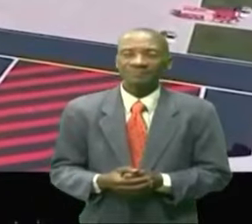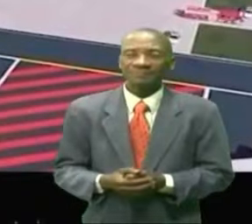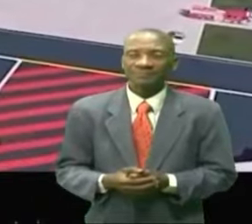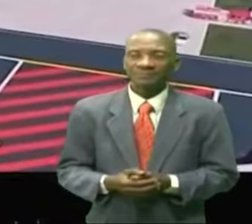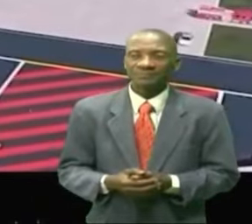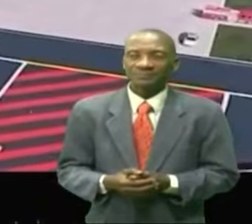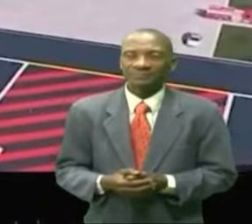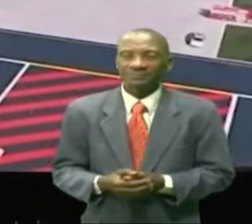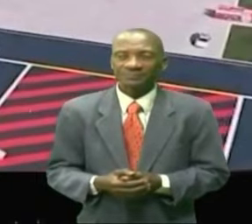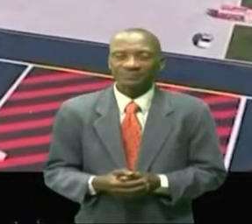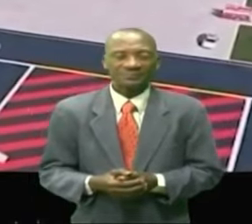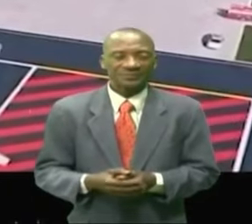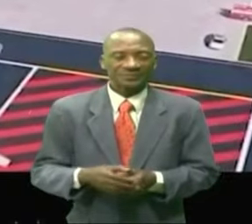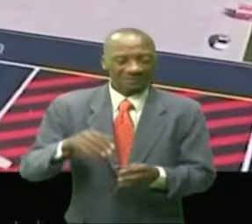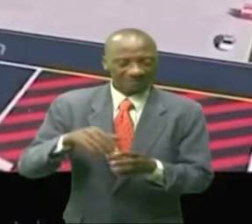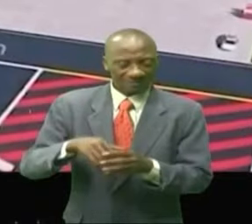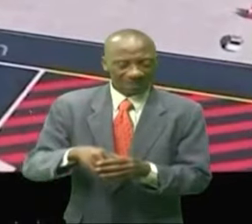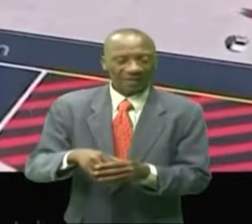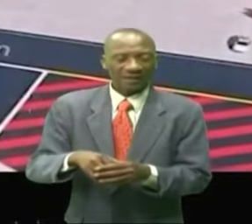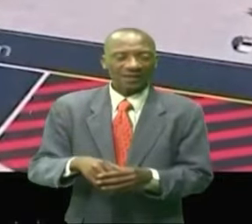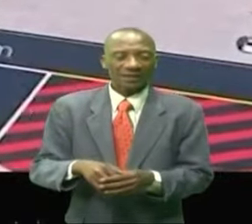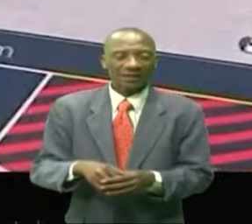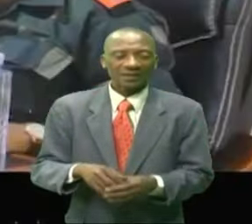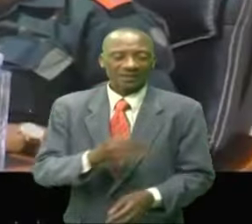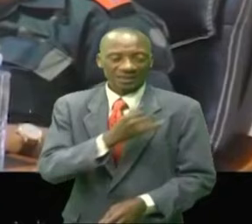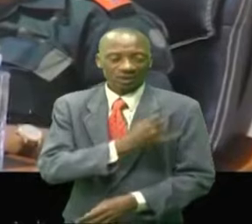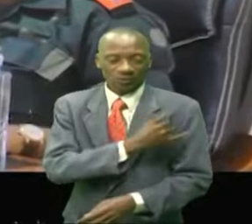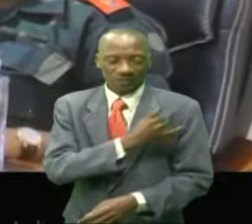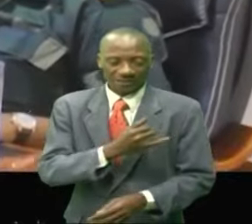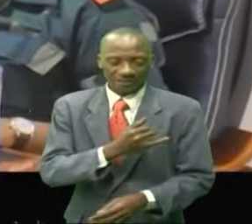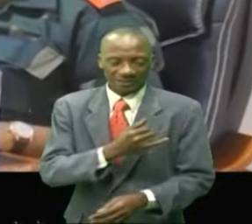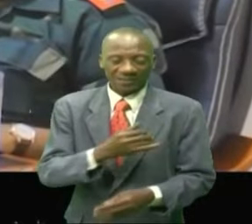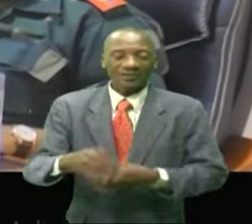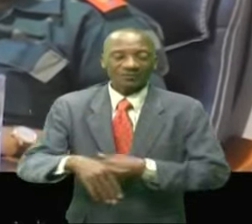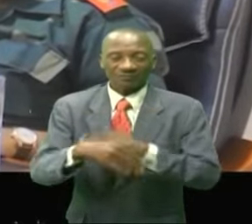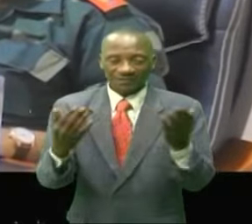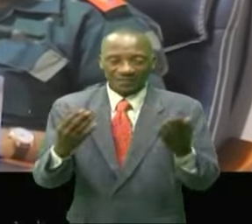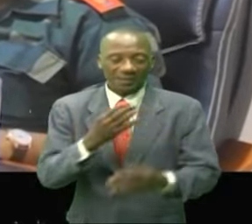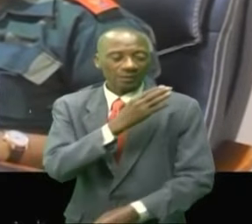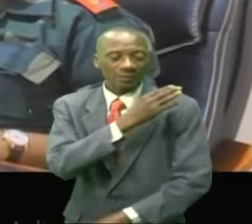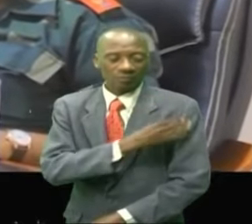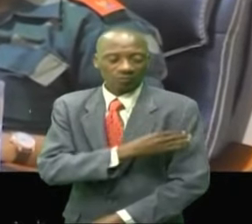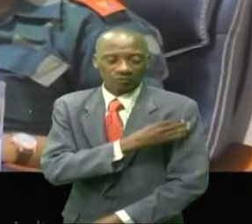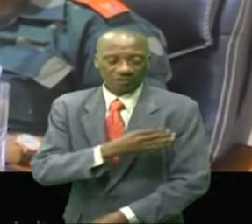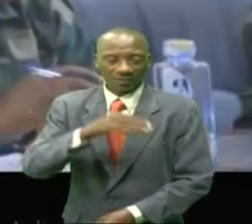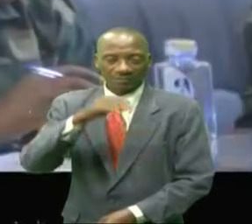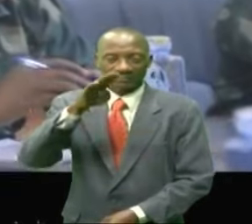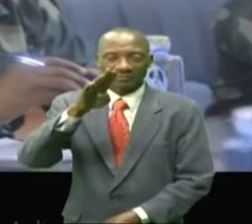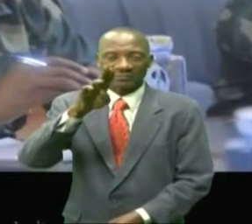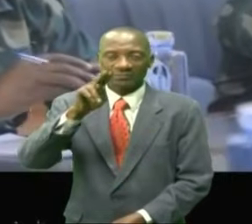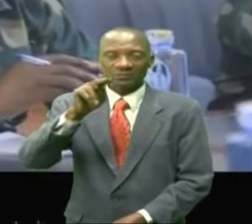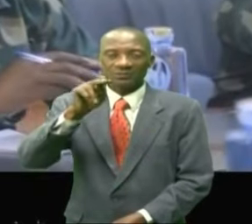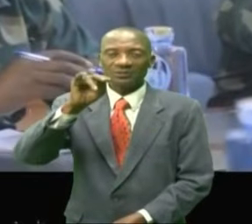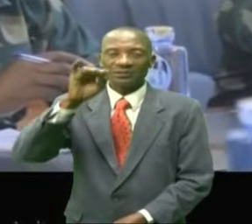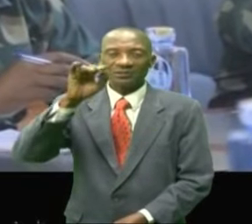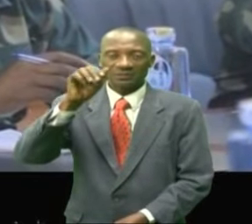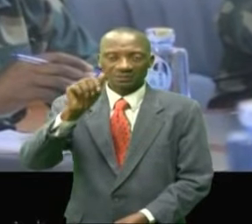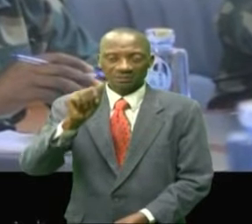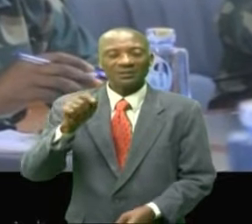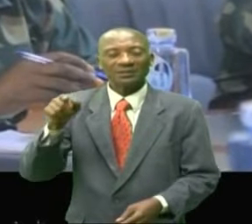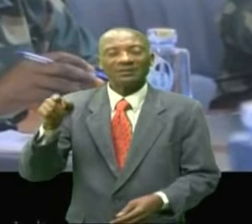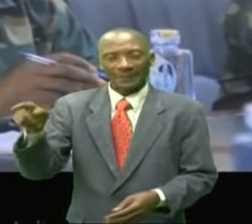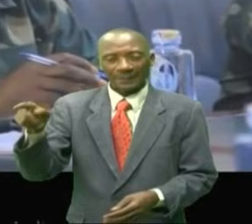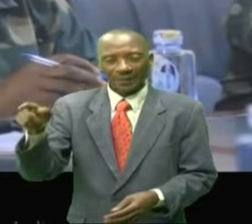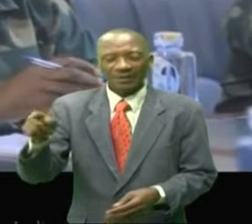Modernisation de l'aéroport national Murungu, ici à Bunia, préoccupe davantage l'administration militaire de l'Ituri. Dans le but de faire face